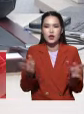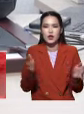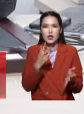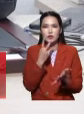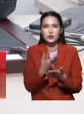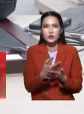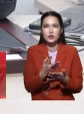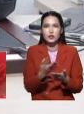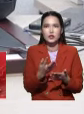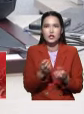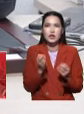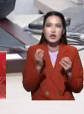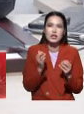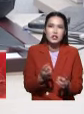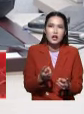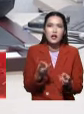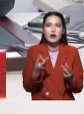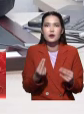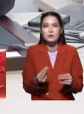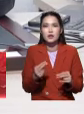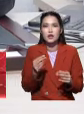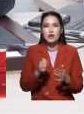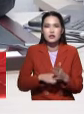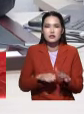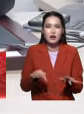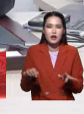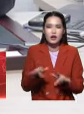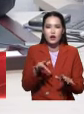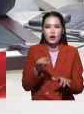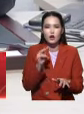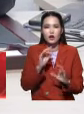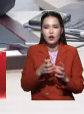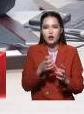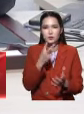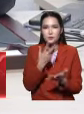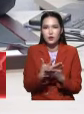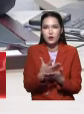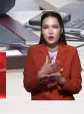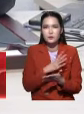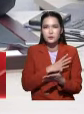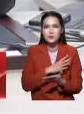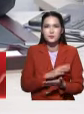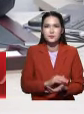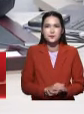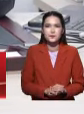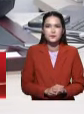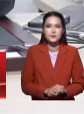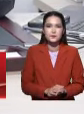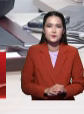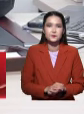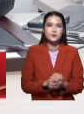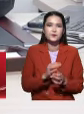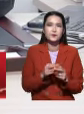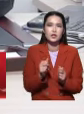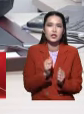10 мың крайын ең көп беретін болар, сағатына 12-13 мың теңге болды. Мен өзім сайтта да солай жазылып